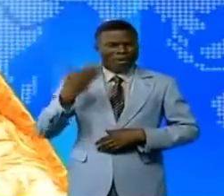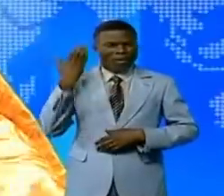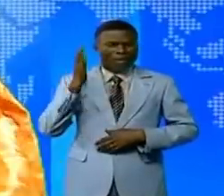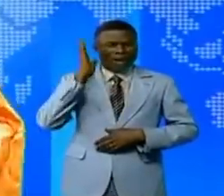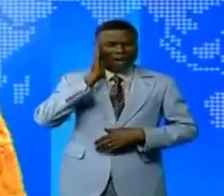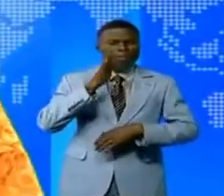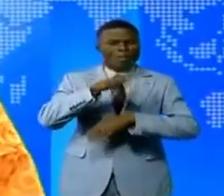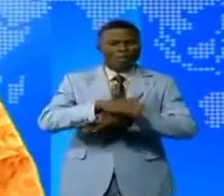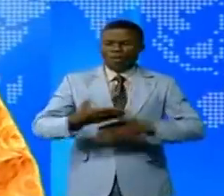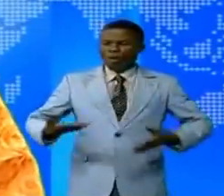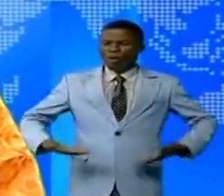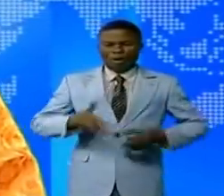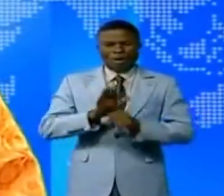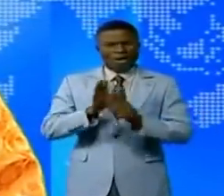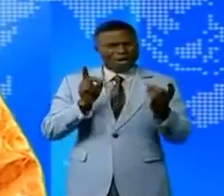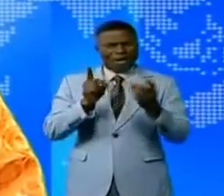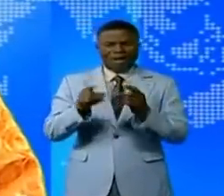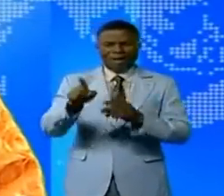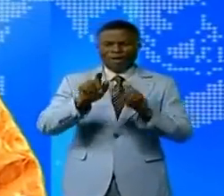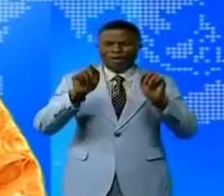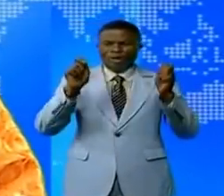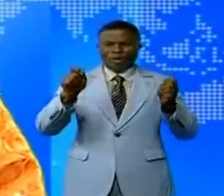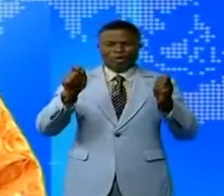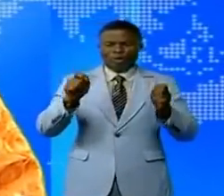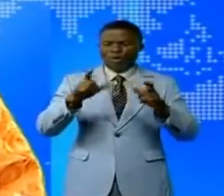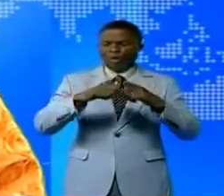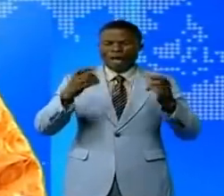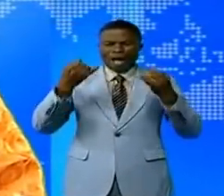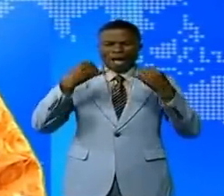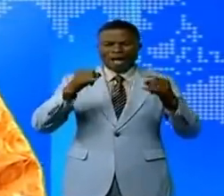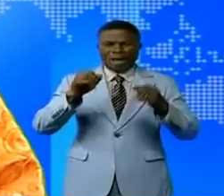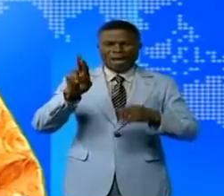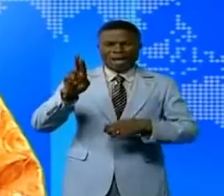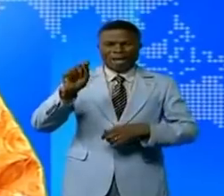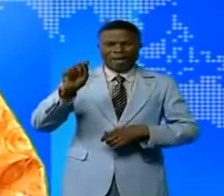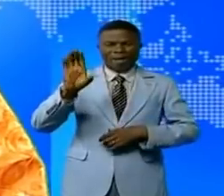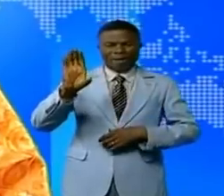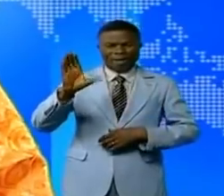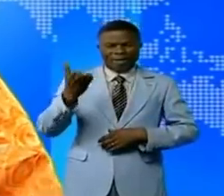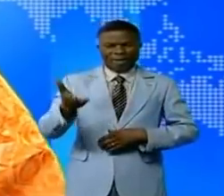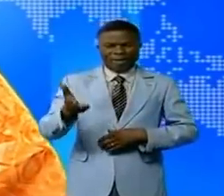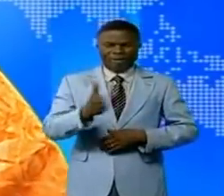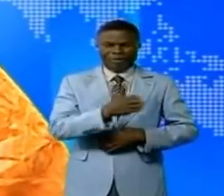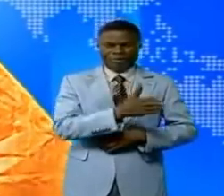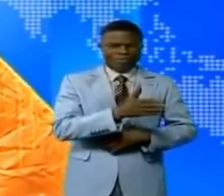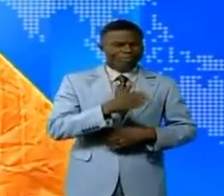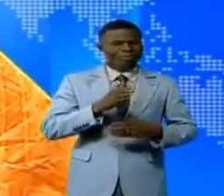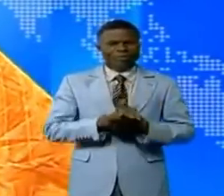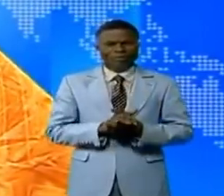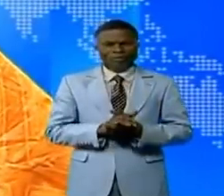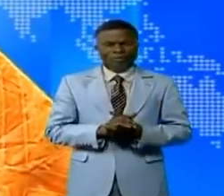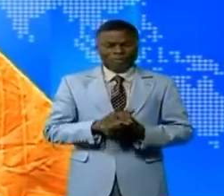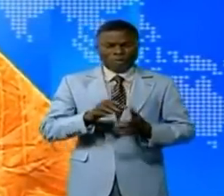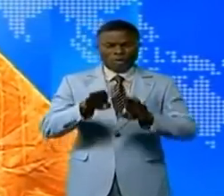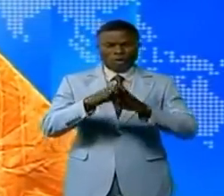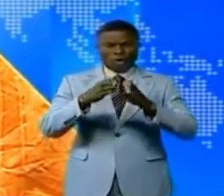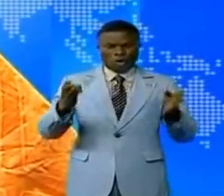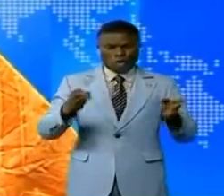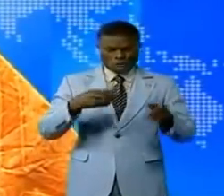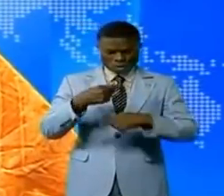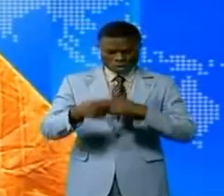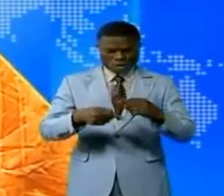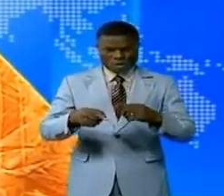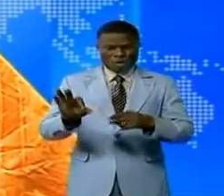très heureuse de vous retrouver à travers cette grande édition d'informations sur la chaîne nationale. Ouverture solennelle de la